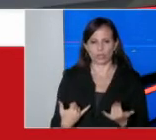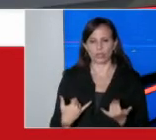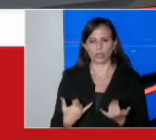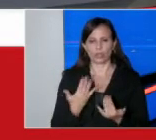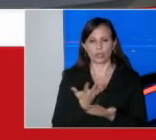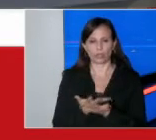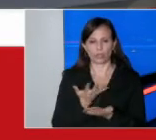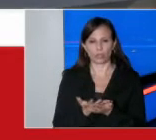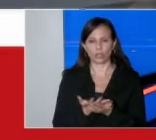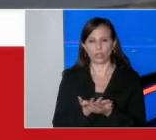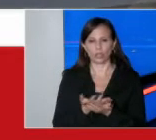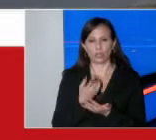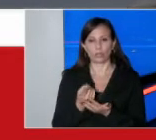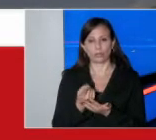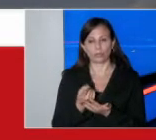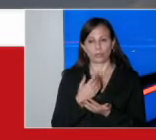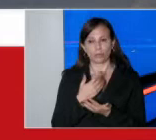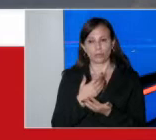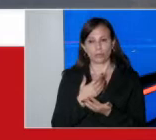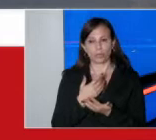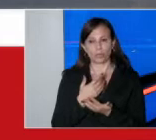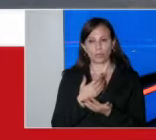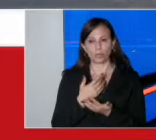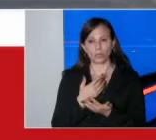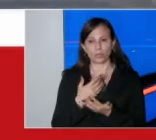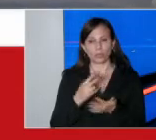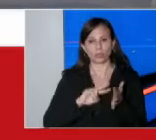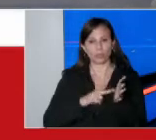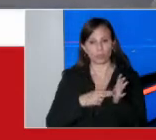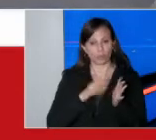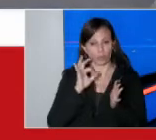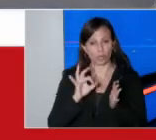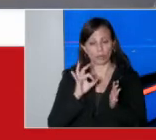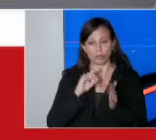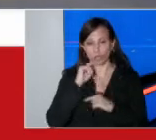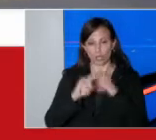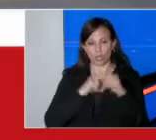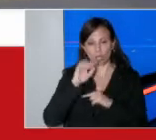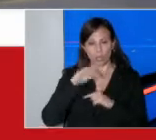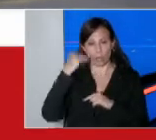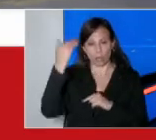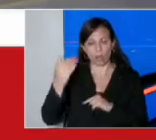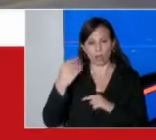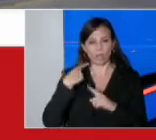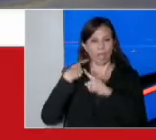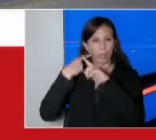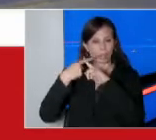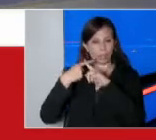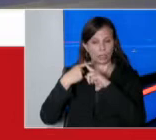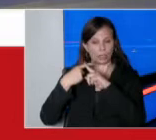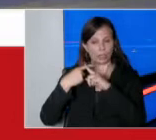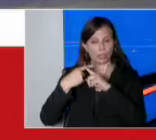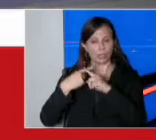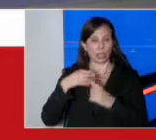העובדה שהם מתכננים, הם הודיעו על זה מוקדם יותר השנה, שמתכננים בהמשך בשנה הבאה להכפיל, או לבעוד שנתיים, להכפיל את